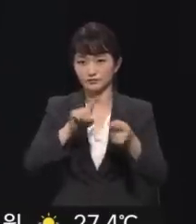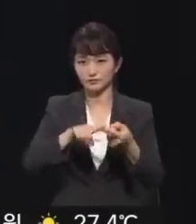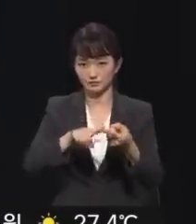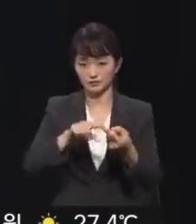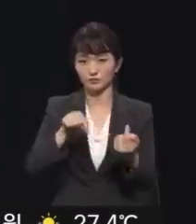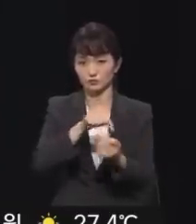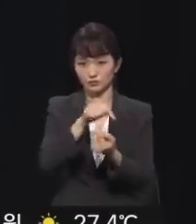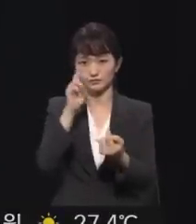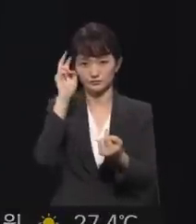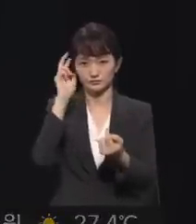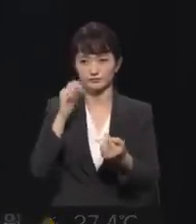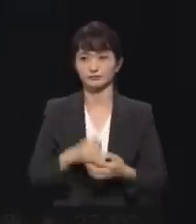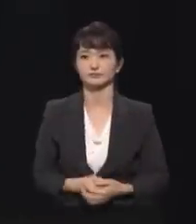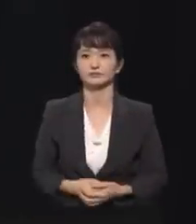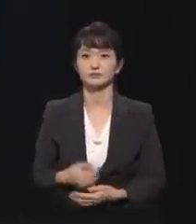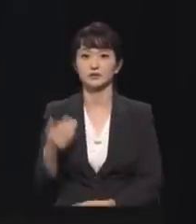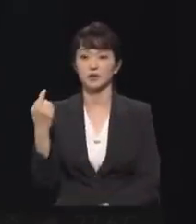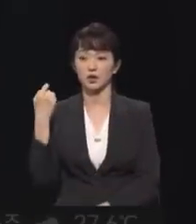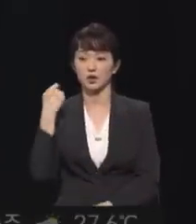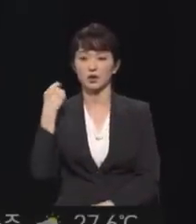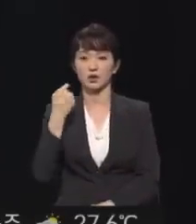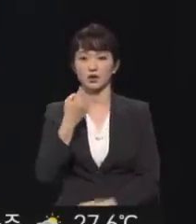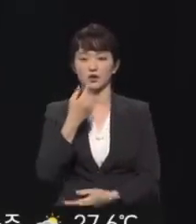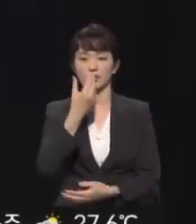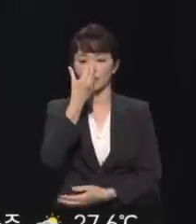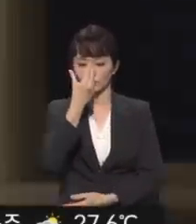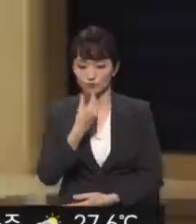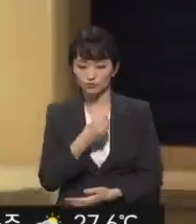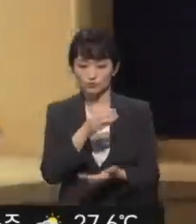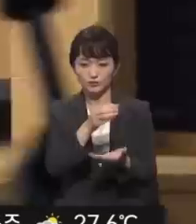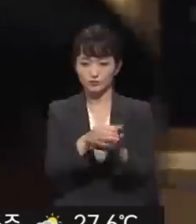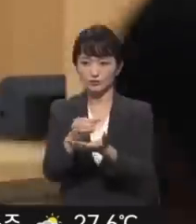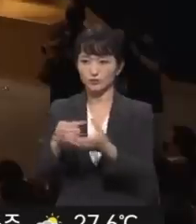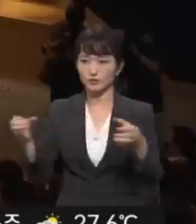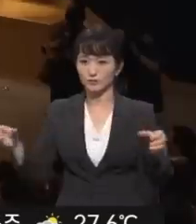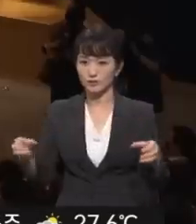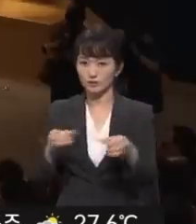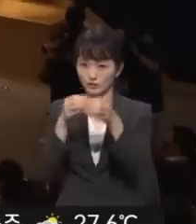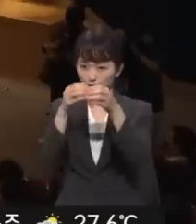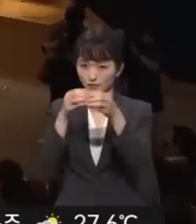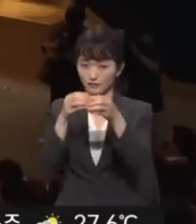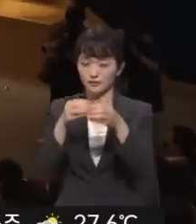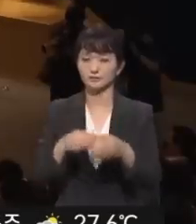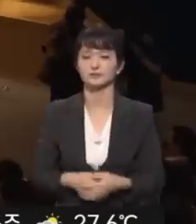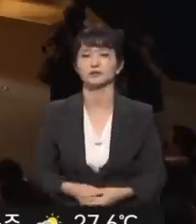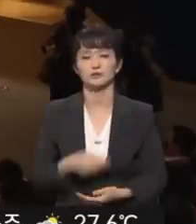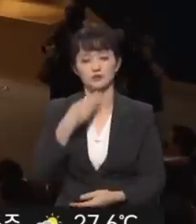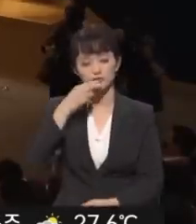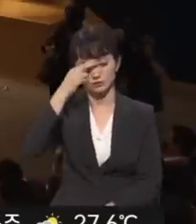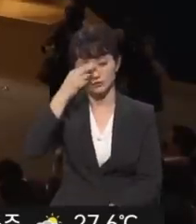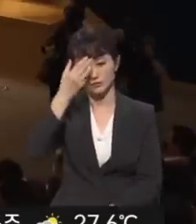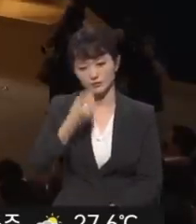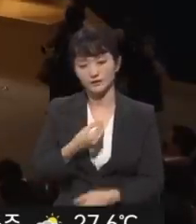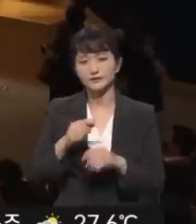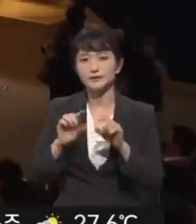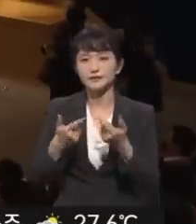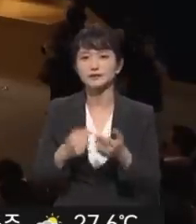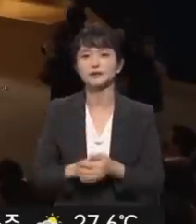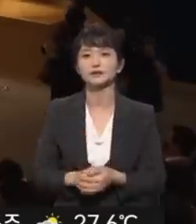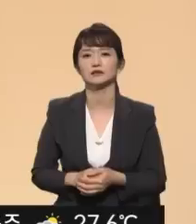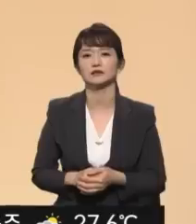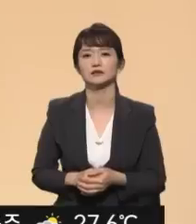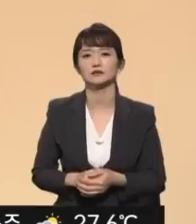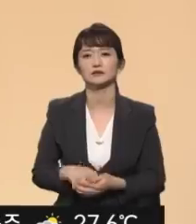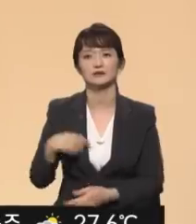그 주스로 건배하고 굉장히 뭐 좀 그럴 상황은 아니다 우리가 술맛이 상황 아니다 이러면서 연찬회를 했는데 나중에는 또 술한잔